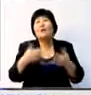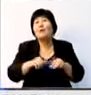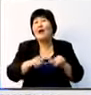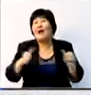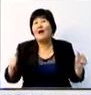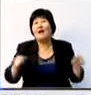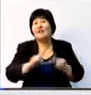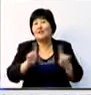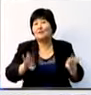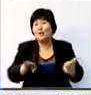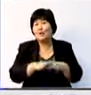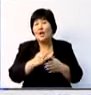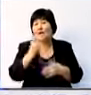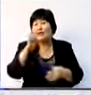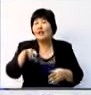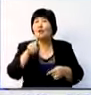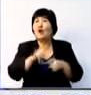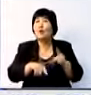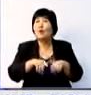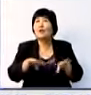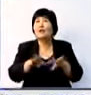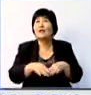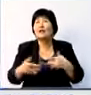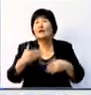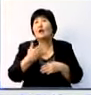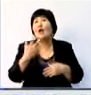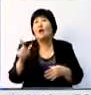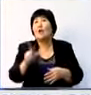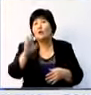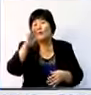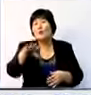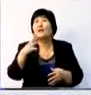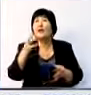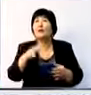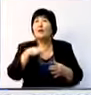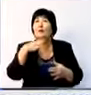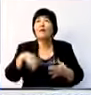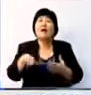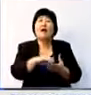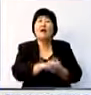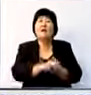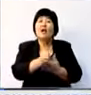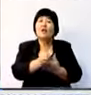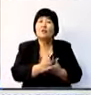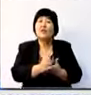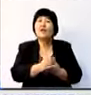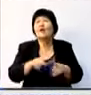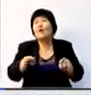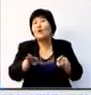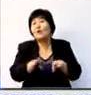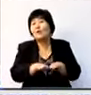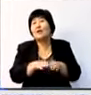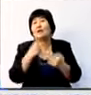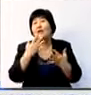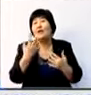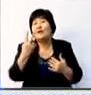алмас тұтастығы бар. Ал екі елдің бауырластығы дәріптелген кеште қос мемлекет арасында әлдеқашан ынтымақтастықтың берік көпірі қаланғаны айқын сезілді.